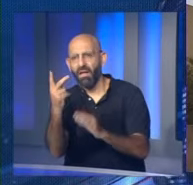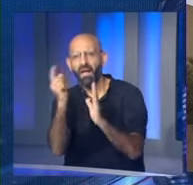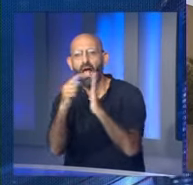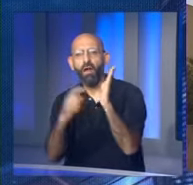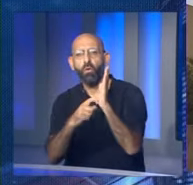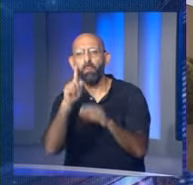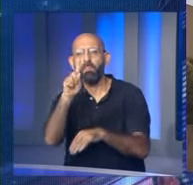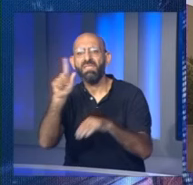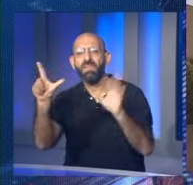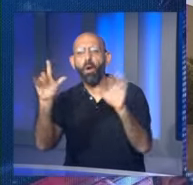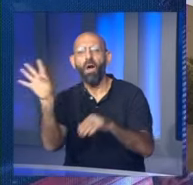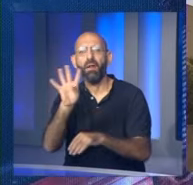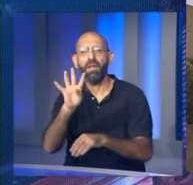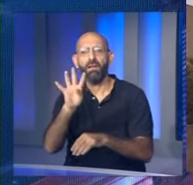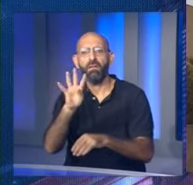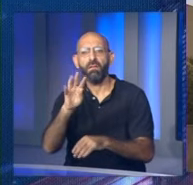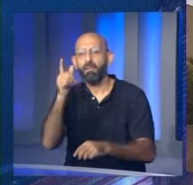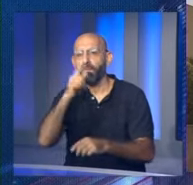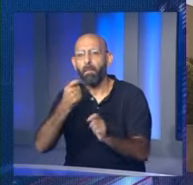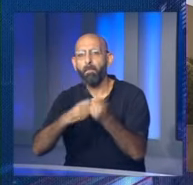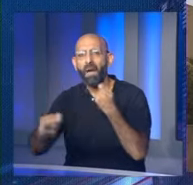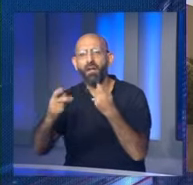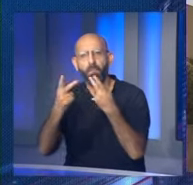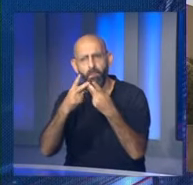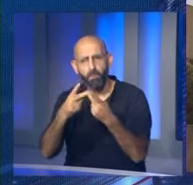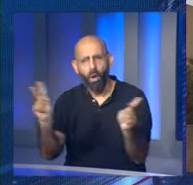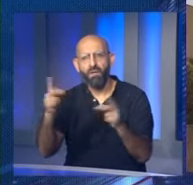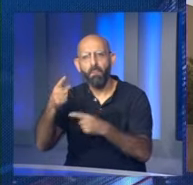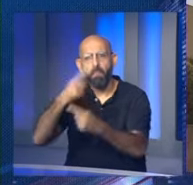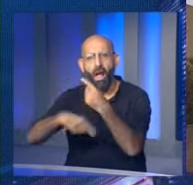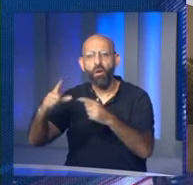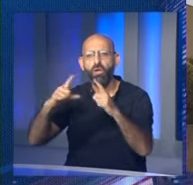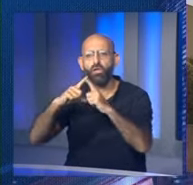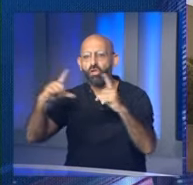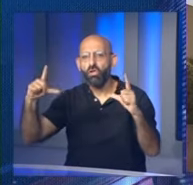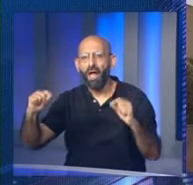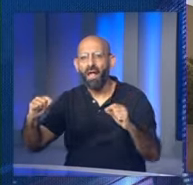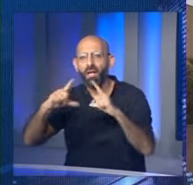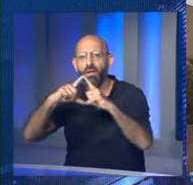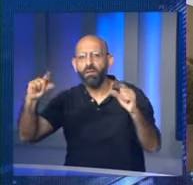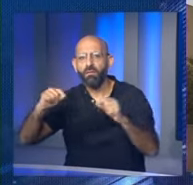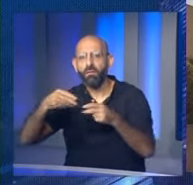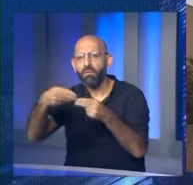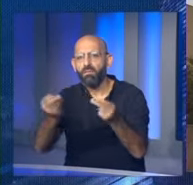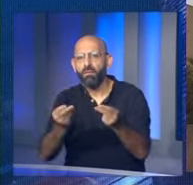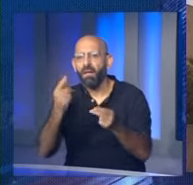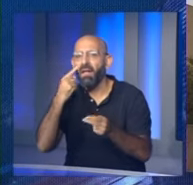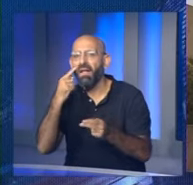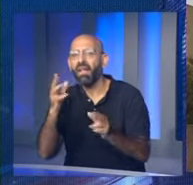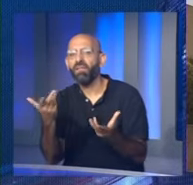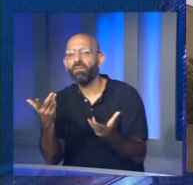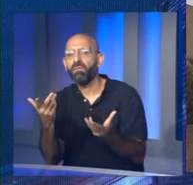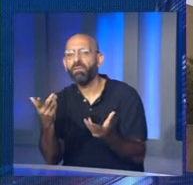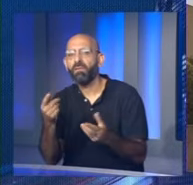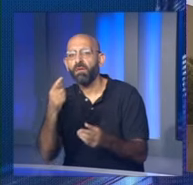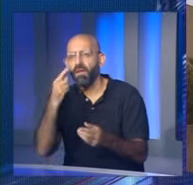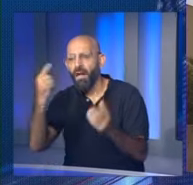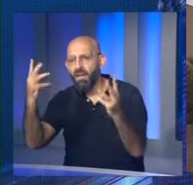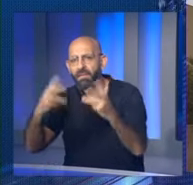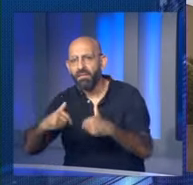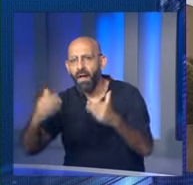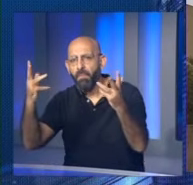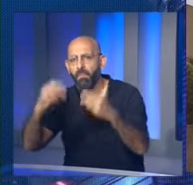السياق نفسه عدل المجلس المركزي التعميم الاساسي رقم 147 بحيث فرض على المصارف قبول اعاده